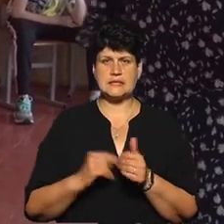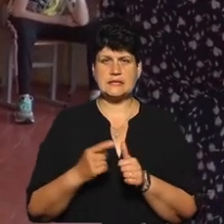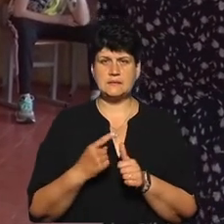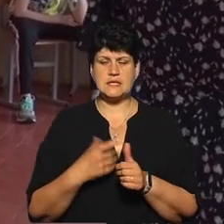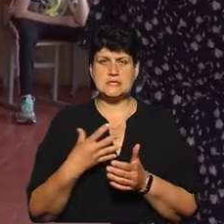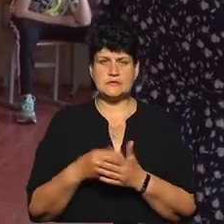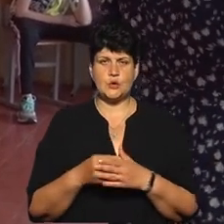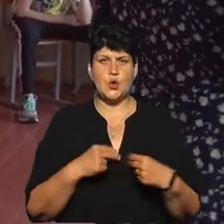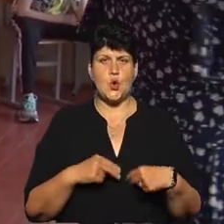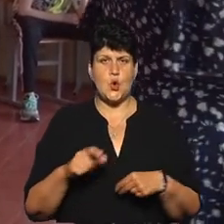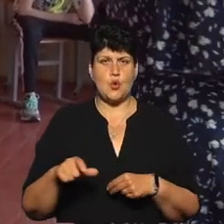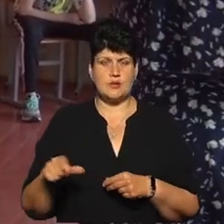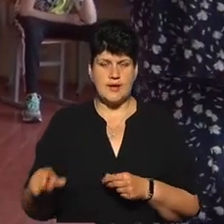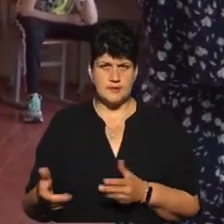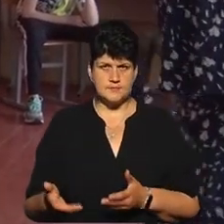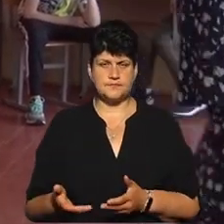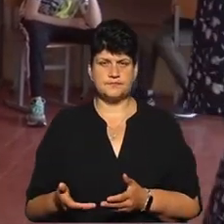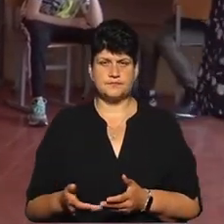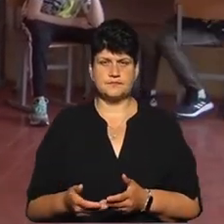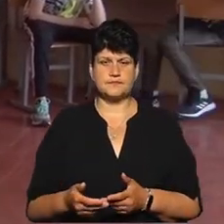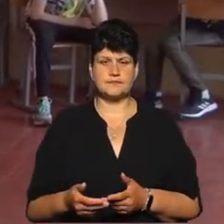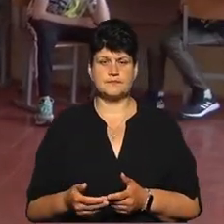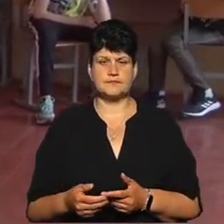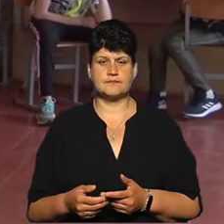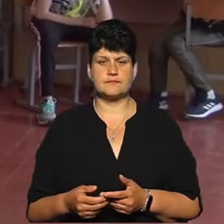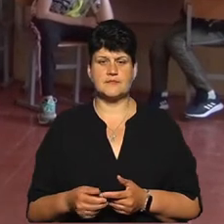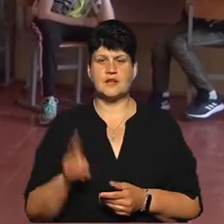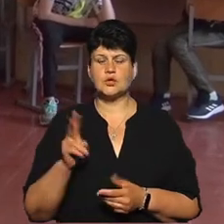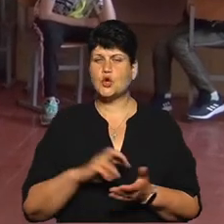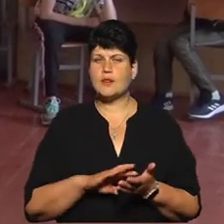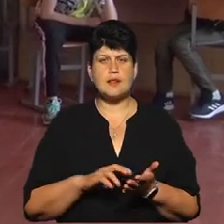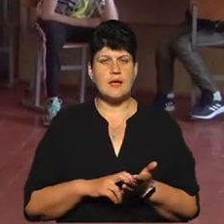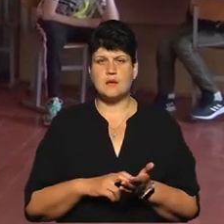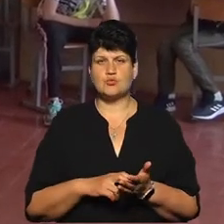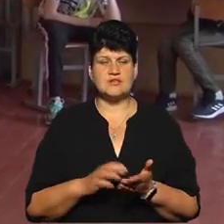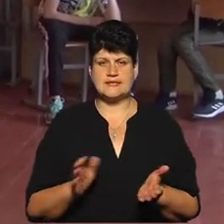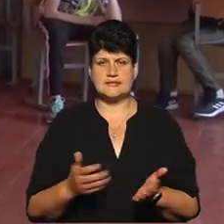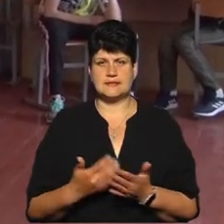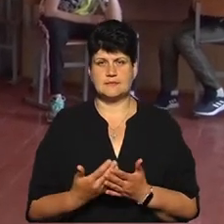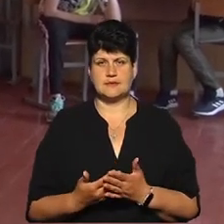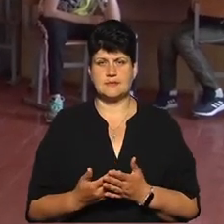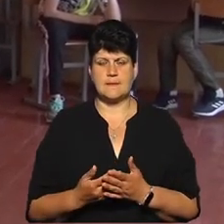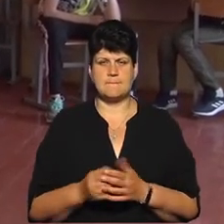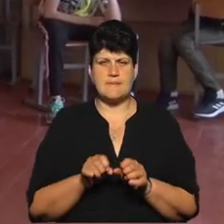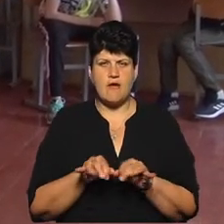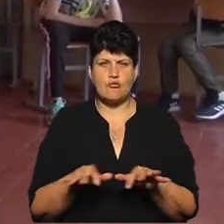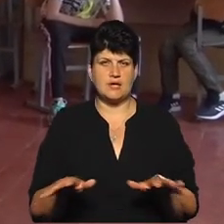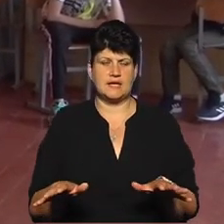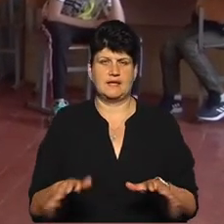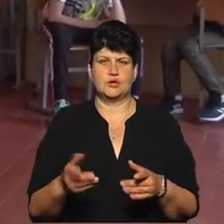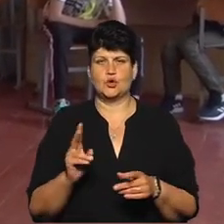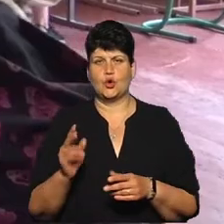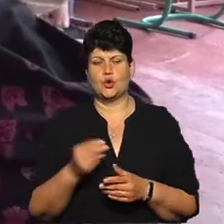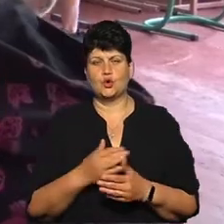в квадратиках, наприклад, хто не боїться там, не знаю, павуків, хто любить малювати, хто любить собак і так далі,